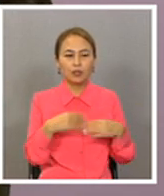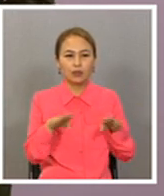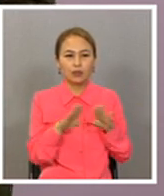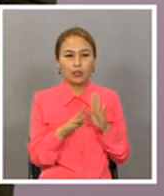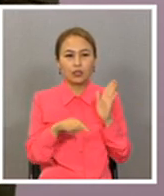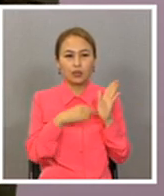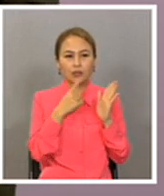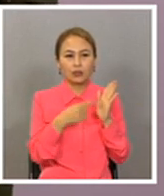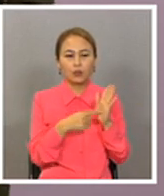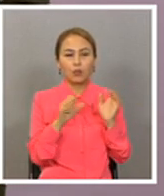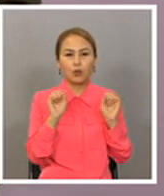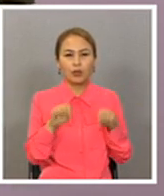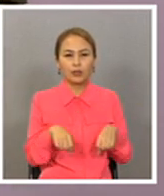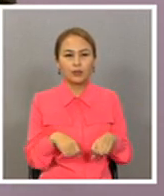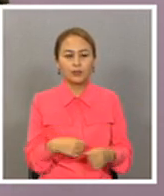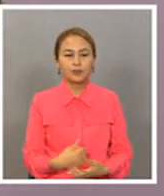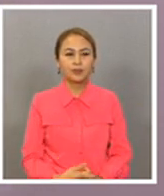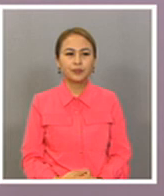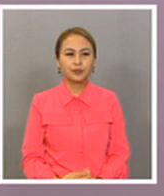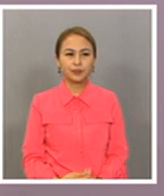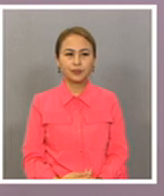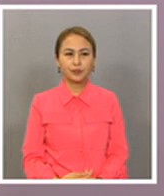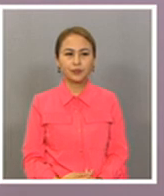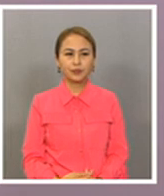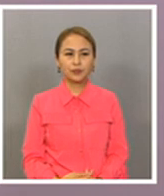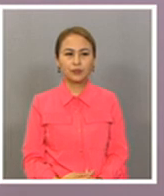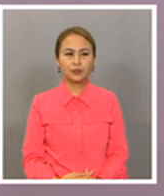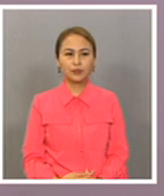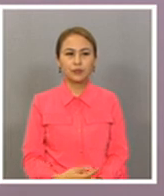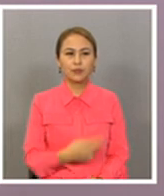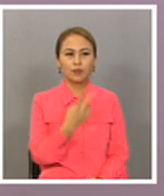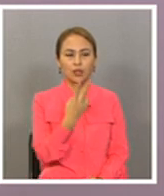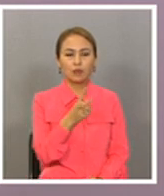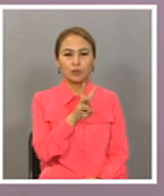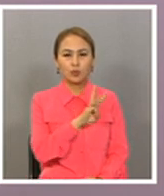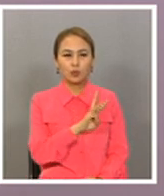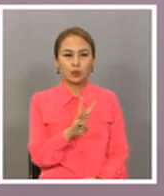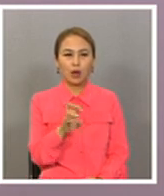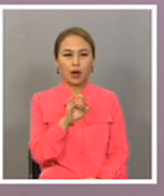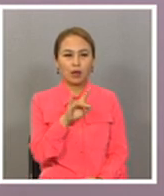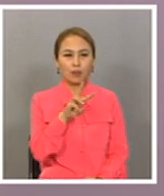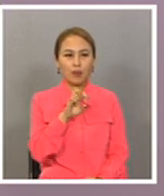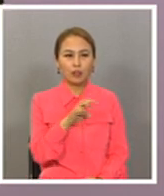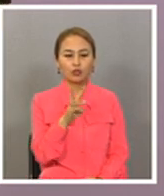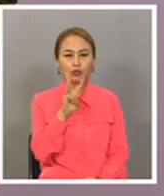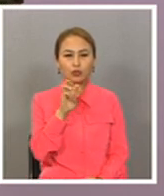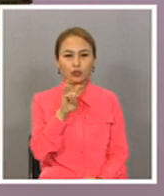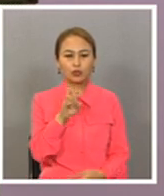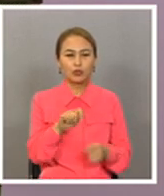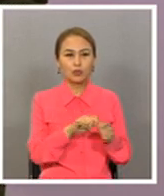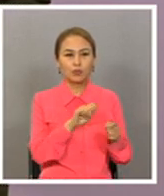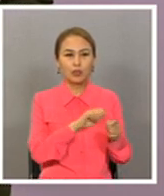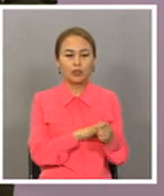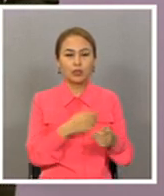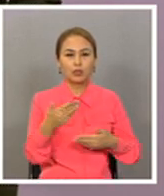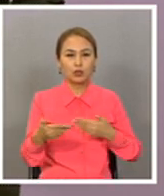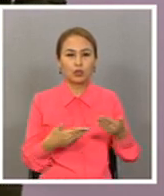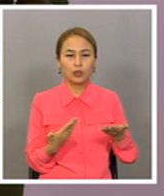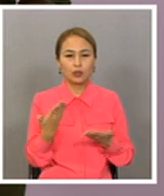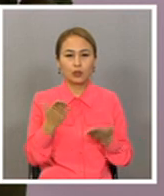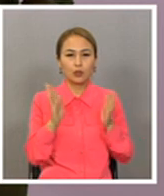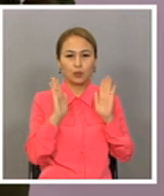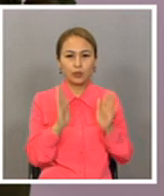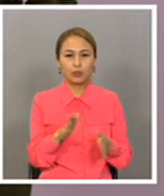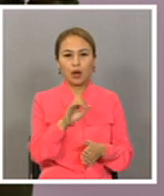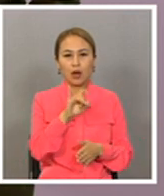сұрақтар құрастыруға болады. 2 минутта Arman 300 metr jüretin bolsa,